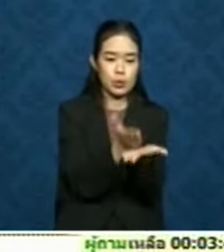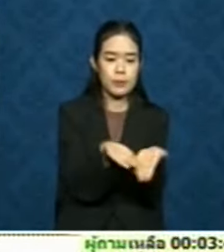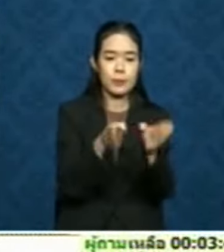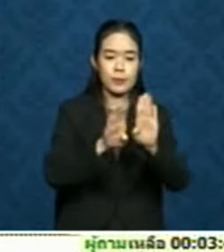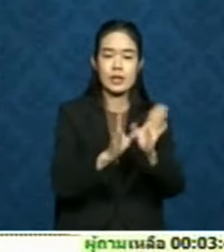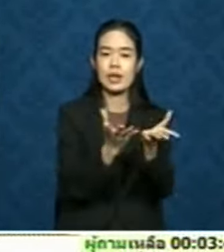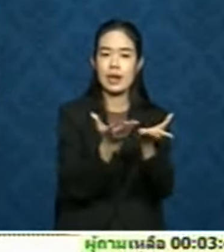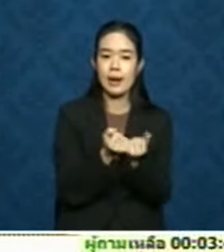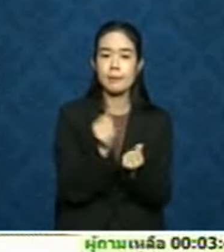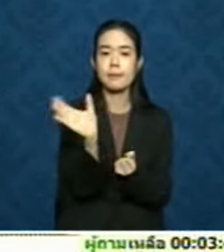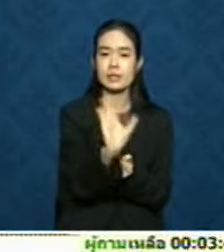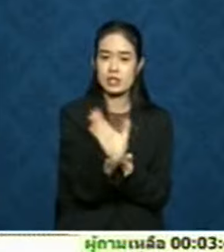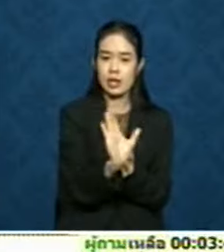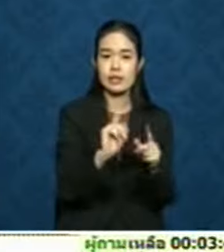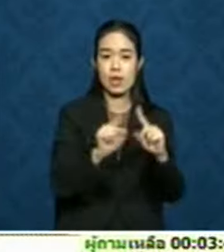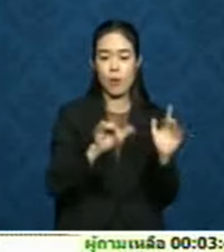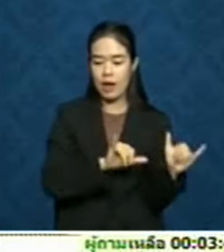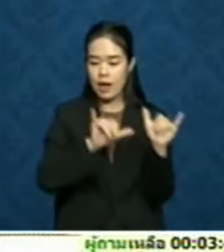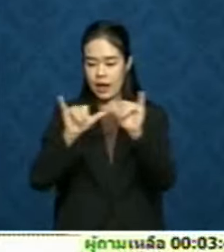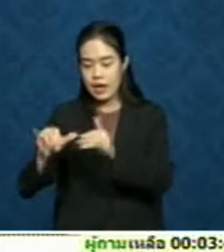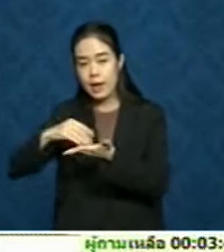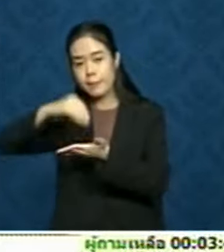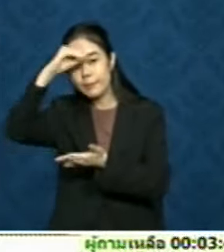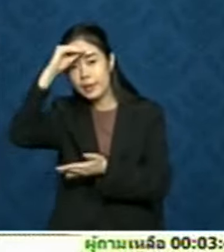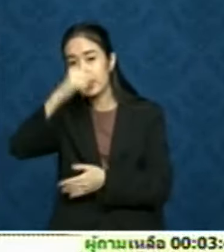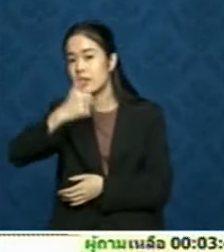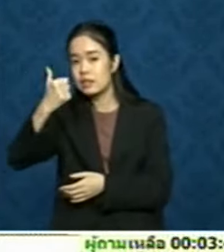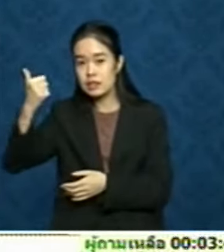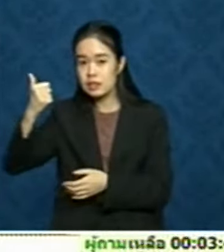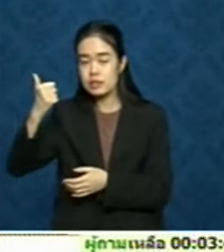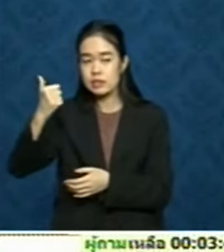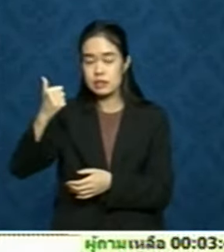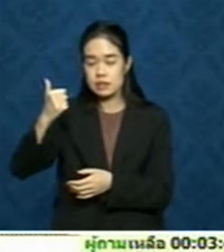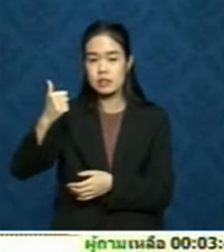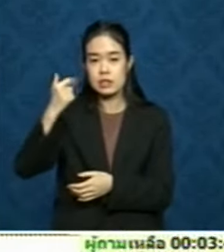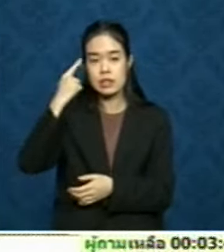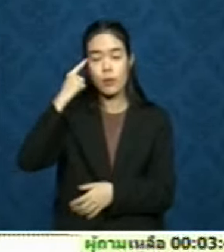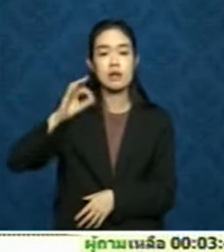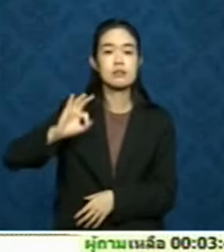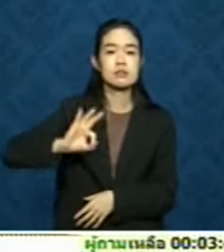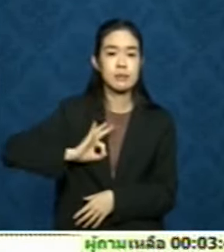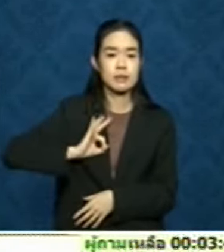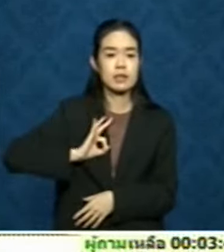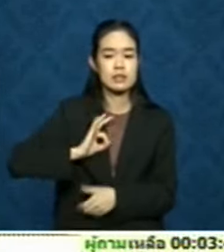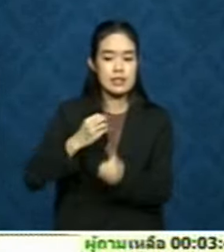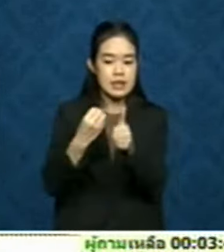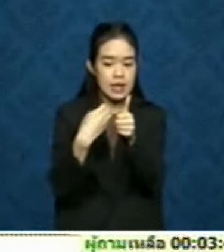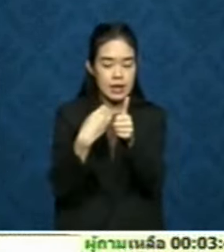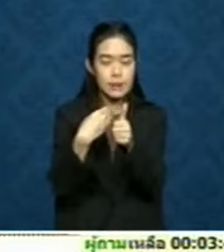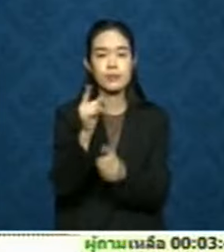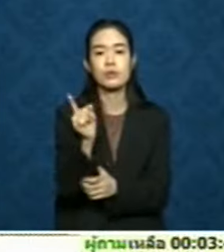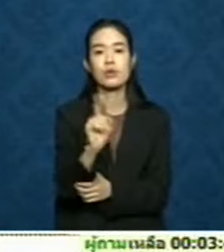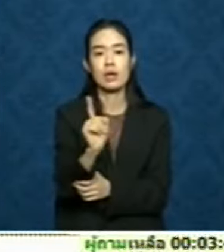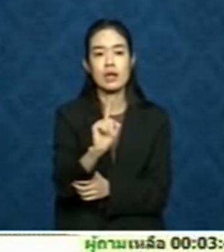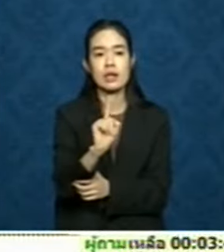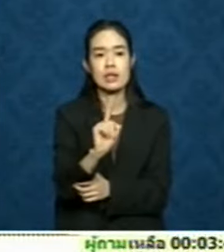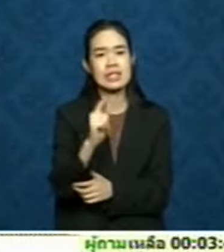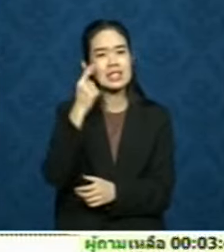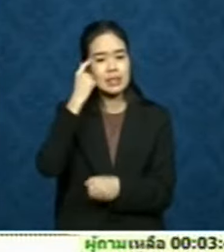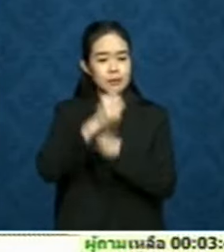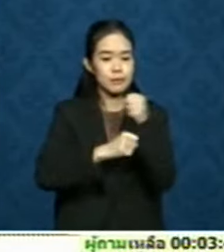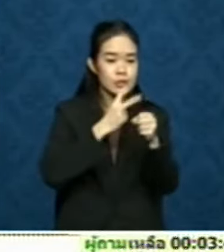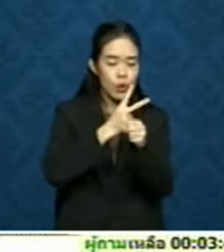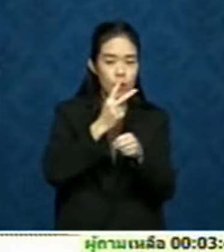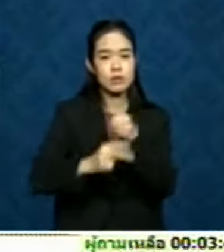ให้ย้ายไปอยู่วิทยาเขตอื่นนะครับซึ่งท่านสมาชิกก็ได้กรุณาให้ข้อคิดมาว่าแล้วยังไงต่อไปปี2ปี